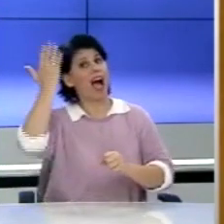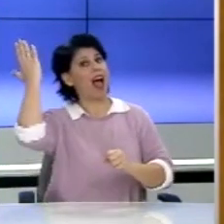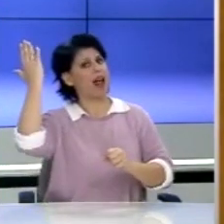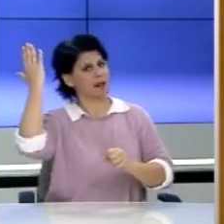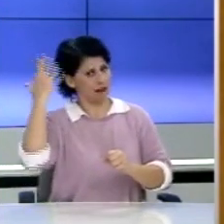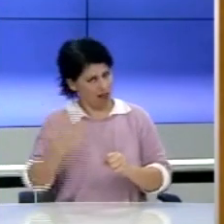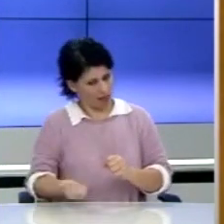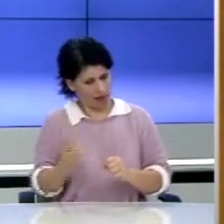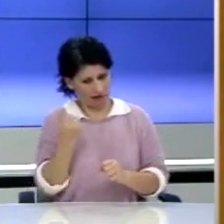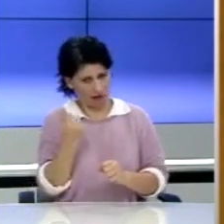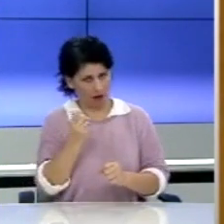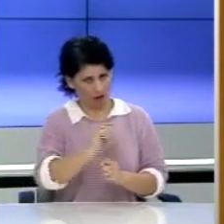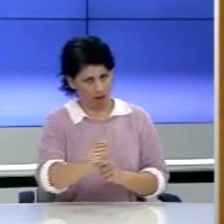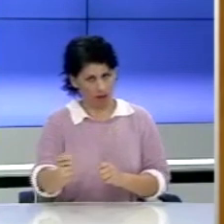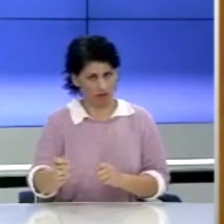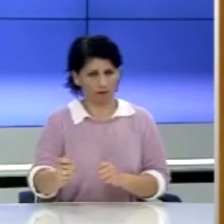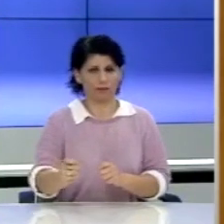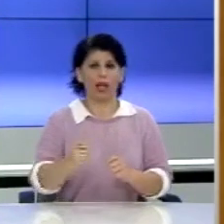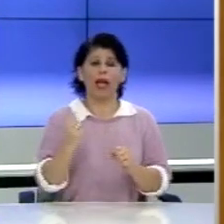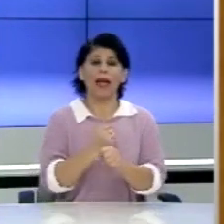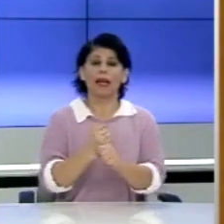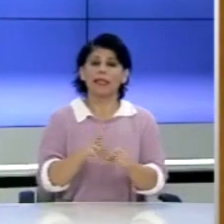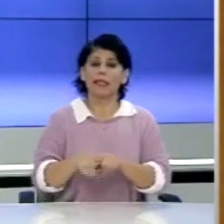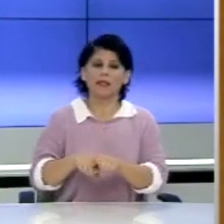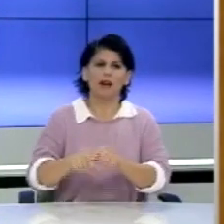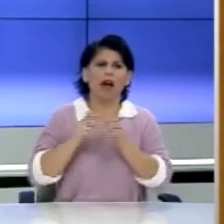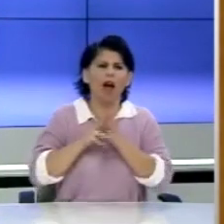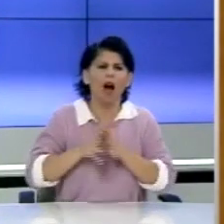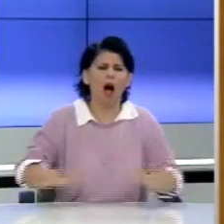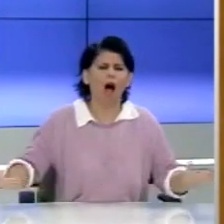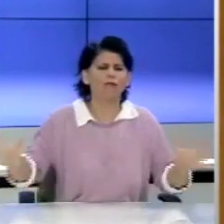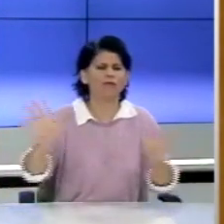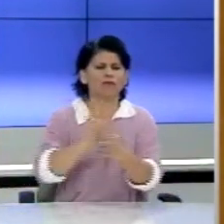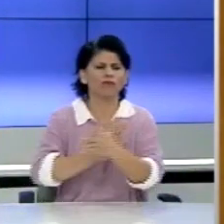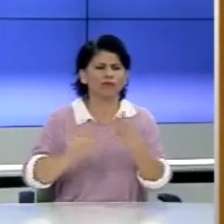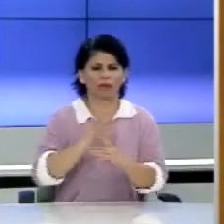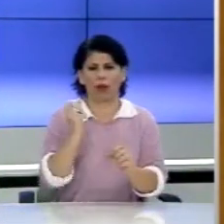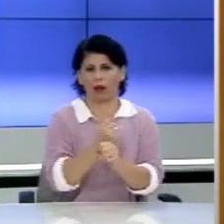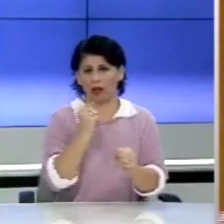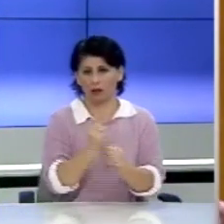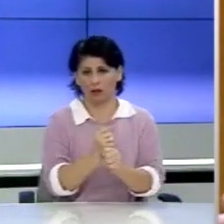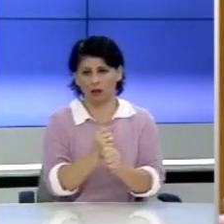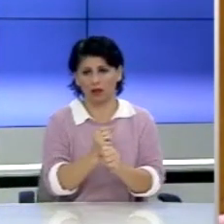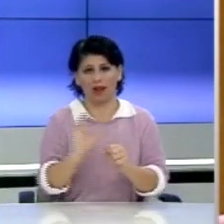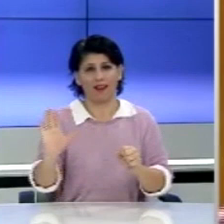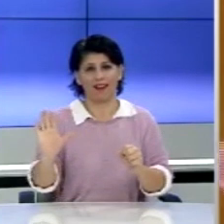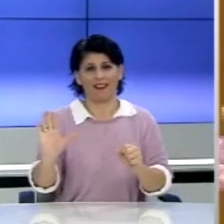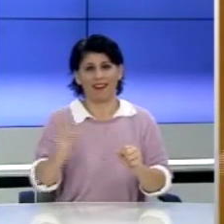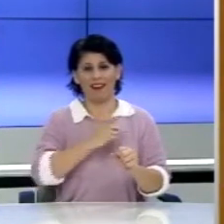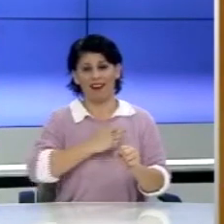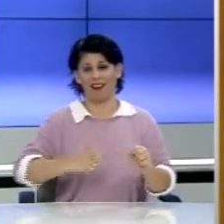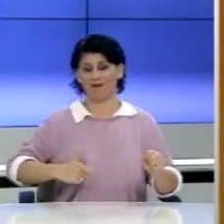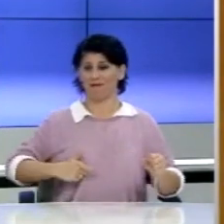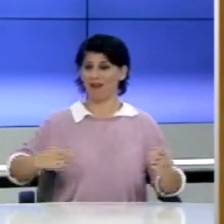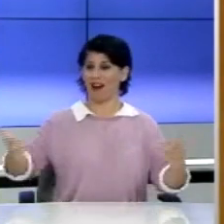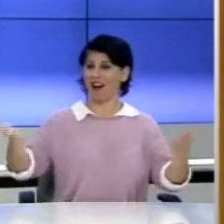Στις εργασιακές σχέσεις κυριαρχεί το απόλυτο χάος. Χάος για τους εργαζόμενους, αλλά παράδεισος βέβαια για